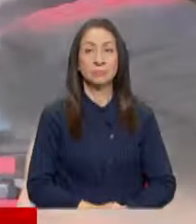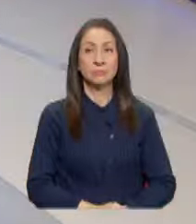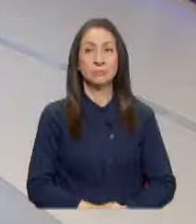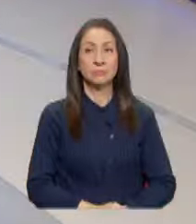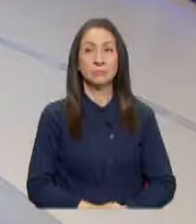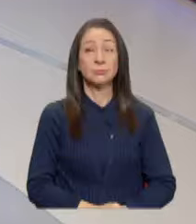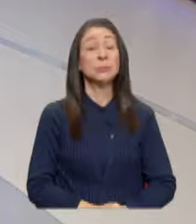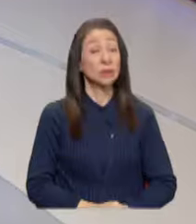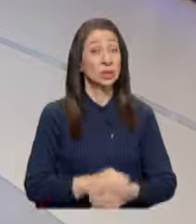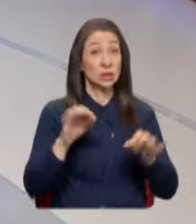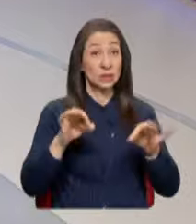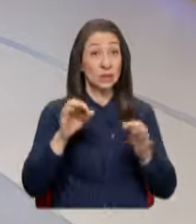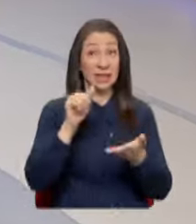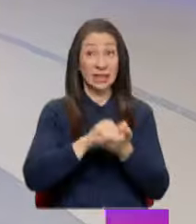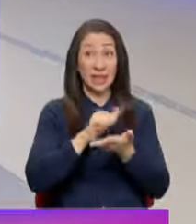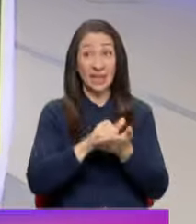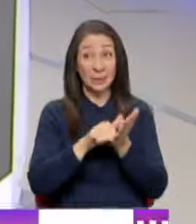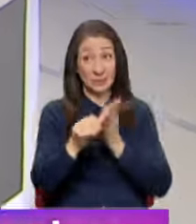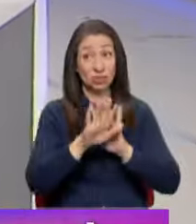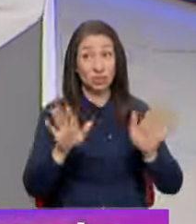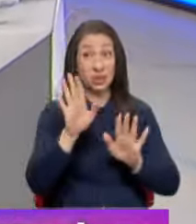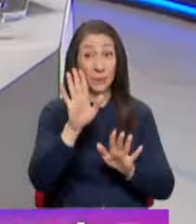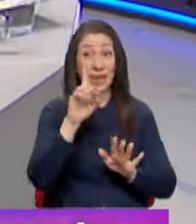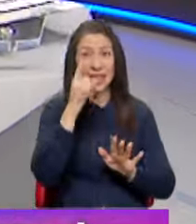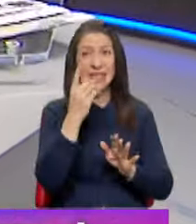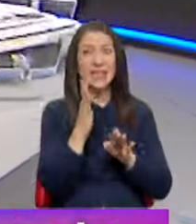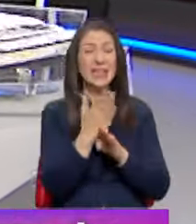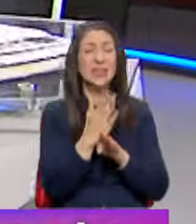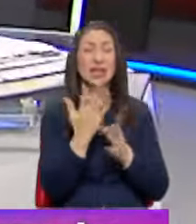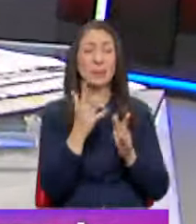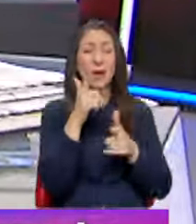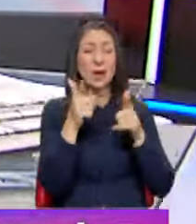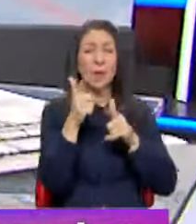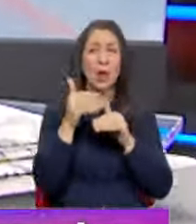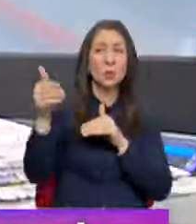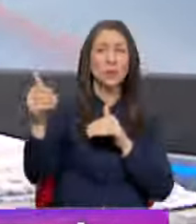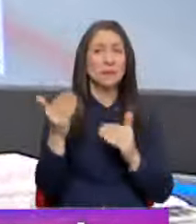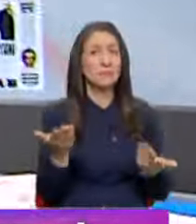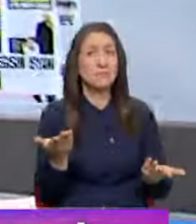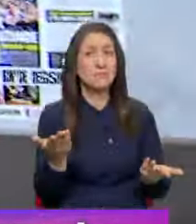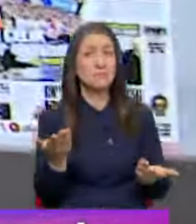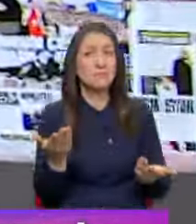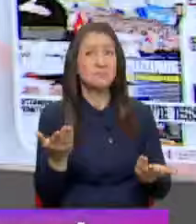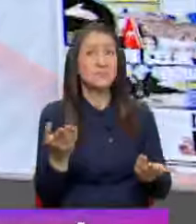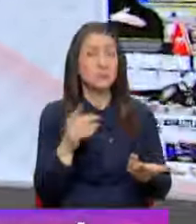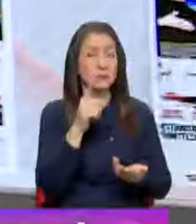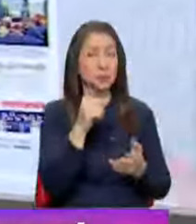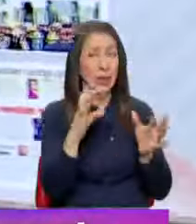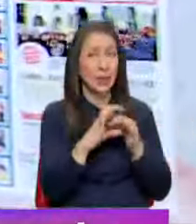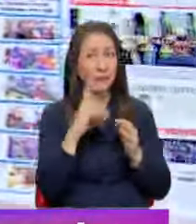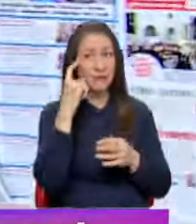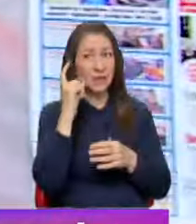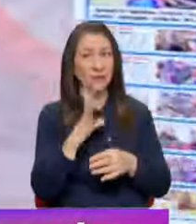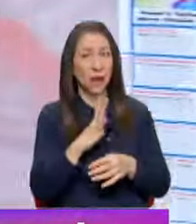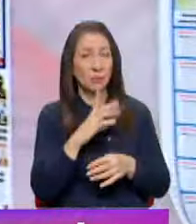bekliyorlar şimdi gazeteleri de tamamlayacağız yalnız Hani Niye acaba kameralar uzak tutuluyor Siz buna dair bir